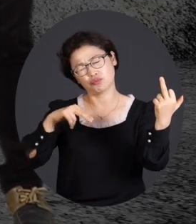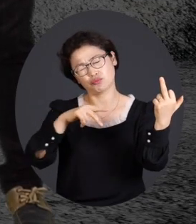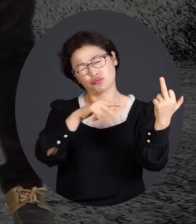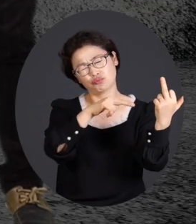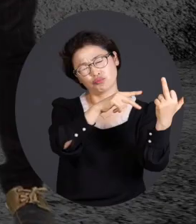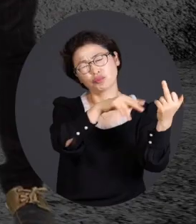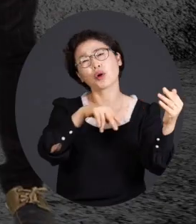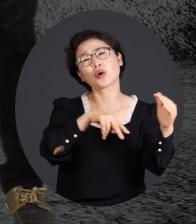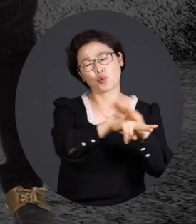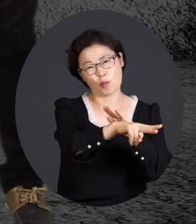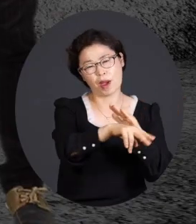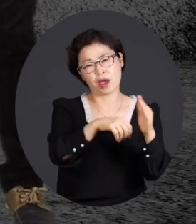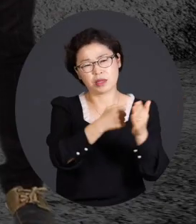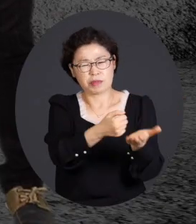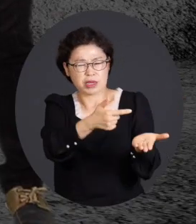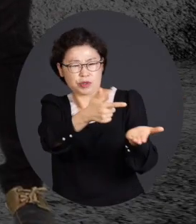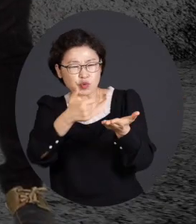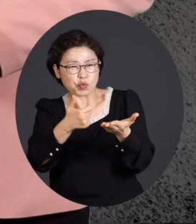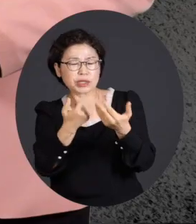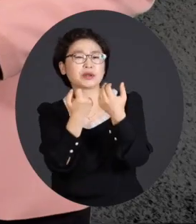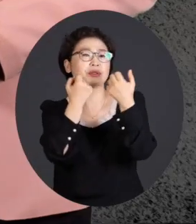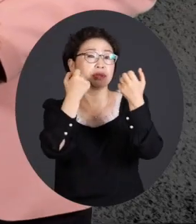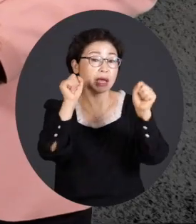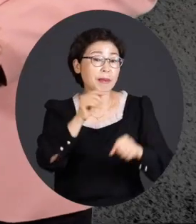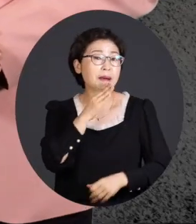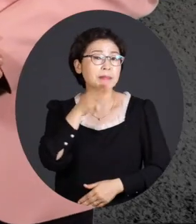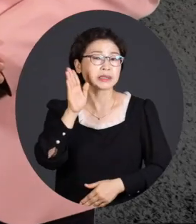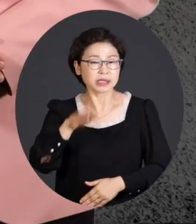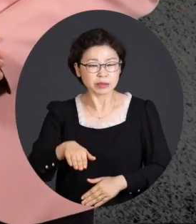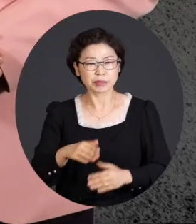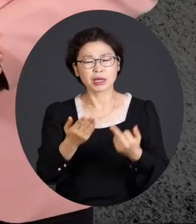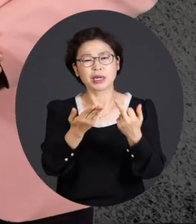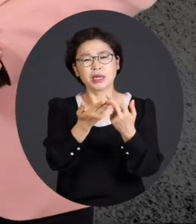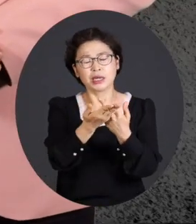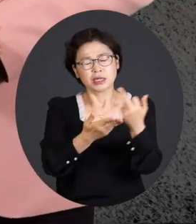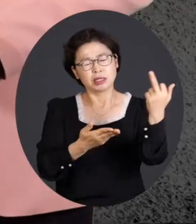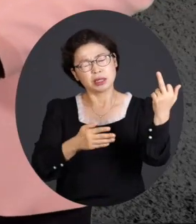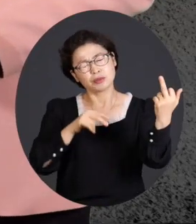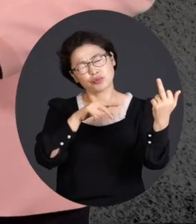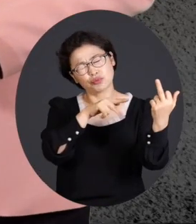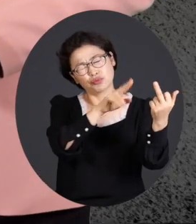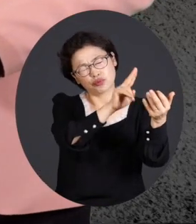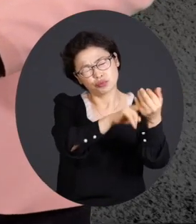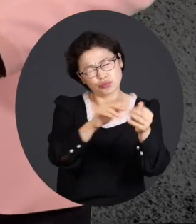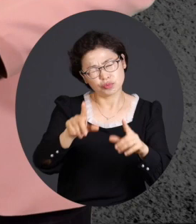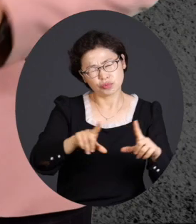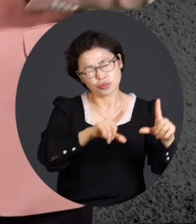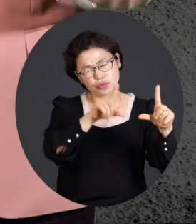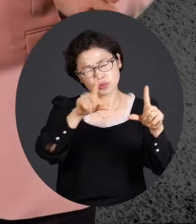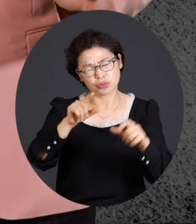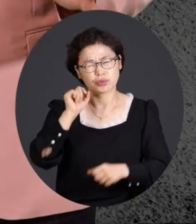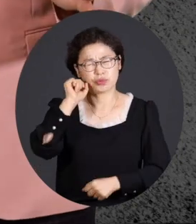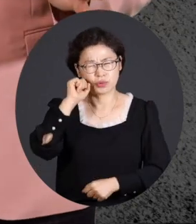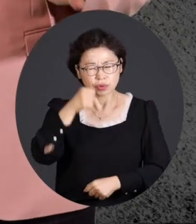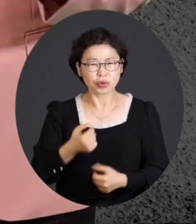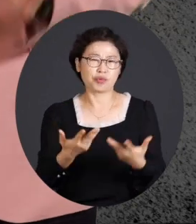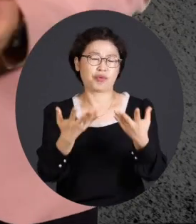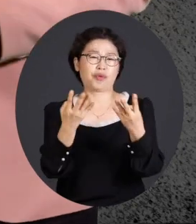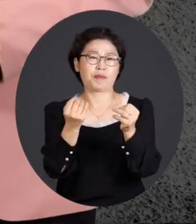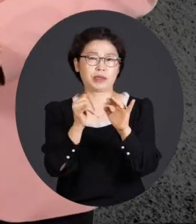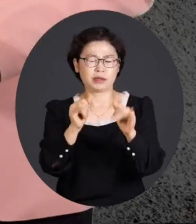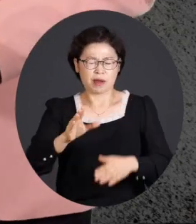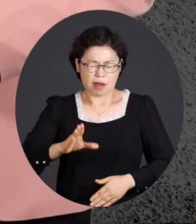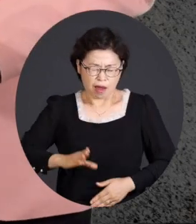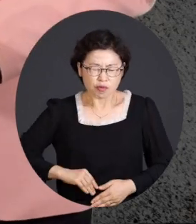이 토벌대의 총뿌리에서는 벗어났지만 피난 생활은 너무나 처참했습니다. 많은 피난민들이